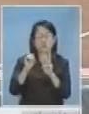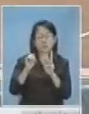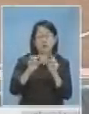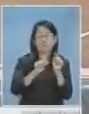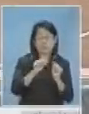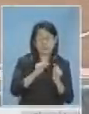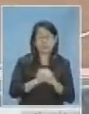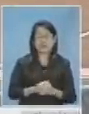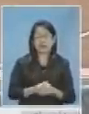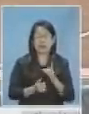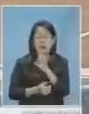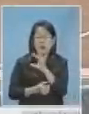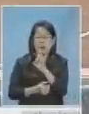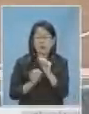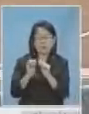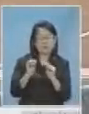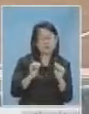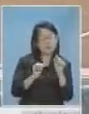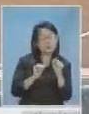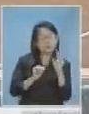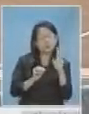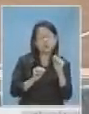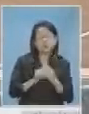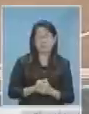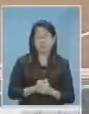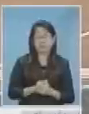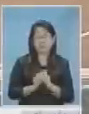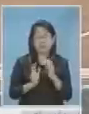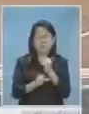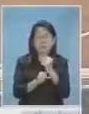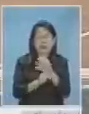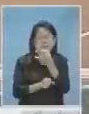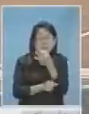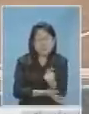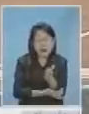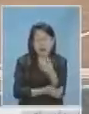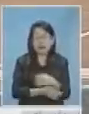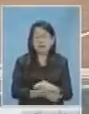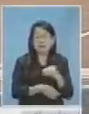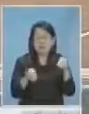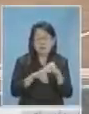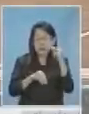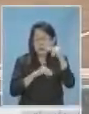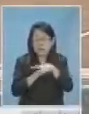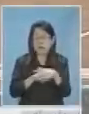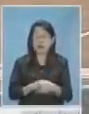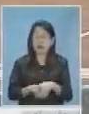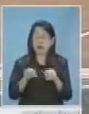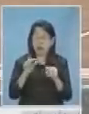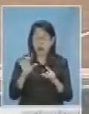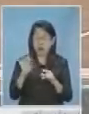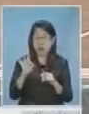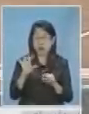ก็คือ100บาทให้60สตางค์ครับสำหรับคนที่อยู่ชายฝั่งทะเลมีอาชีพตามชายฝั่งทะเลเนี่ยนะครับ100บาทให้60สต